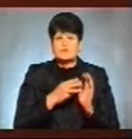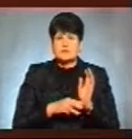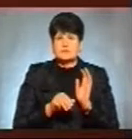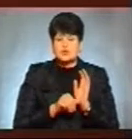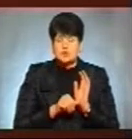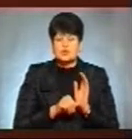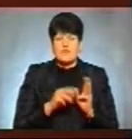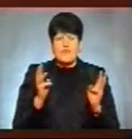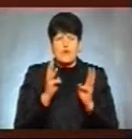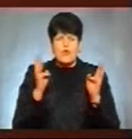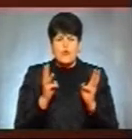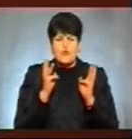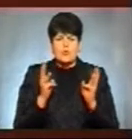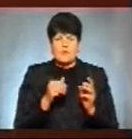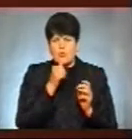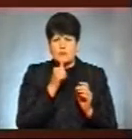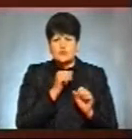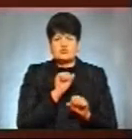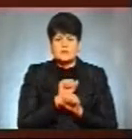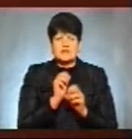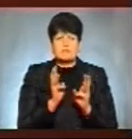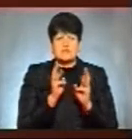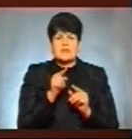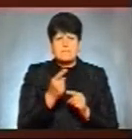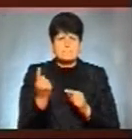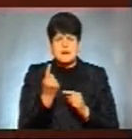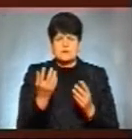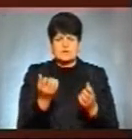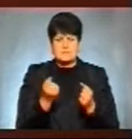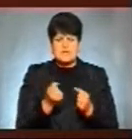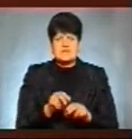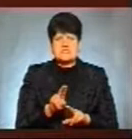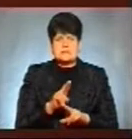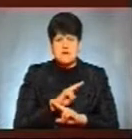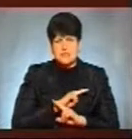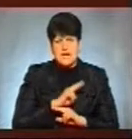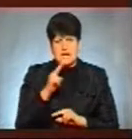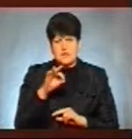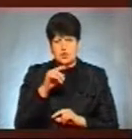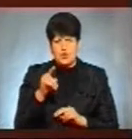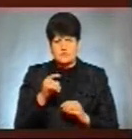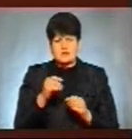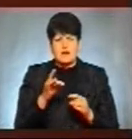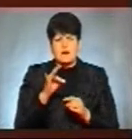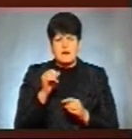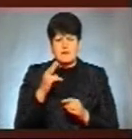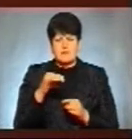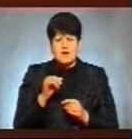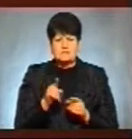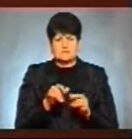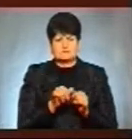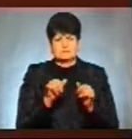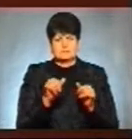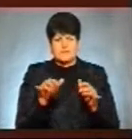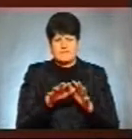що охопив блок, пробували зупинити пожежники. Вони перші отримали смертельні дози опромінення. Радіація зі станції поширилася на